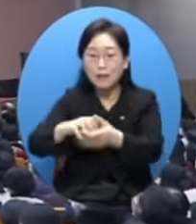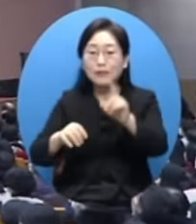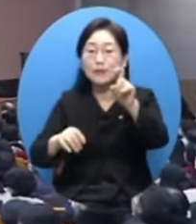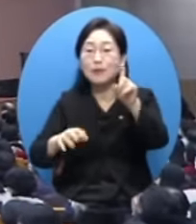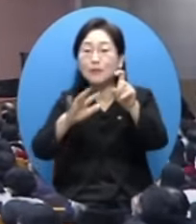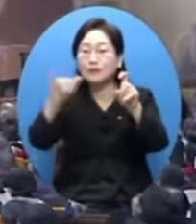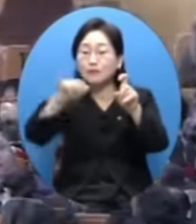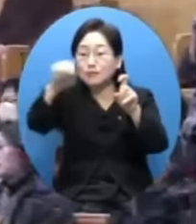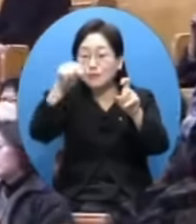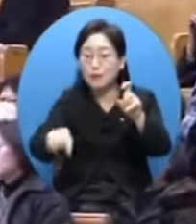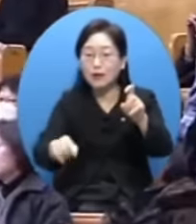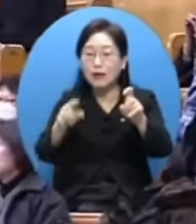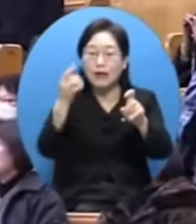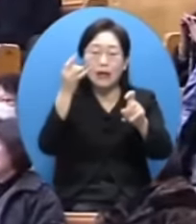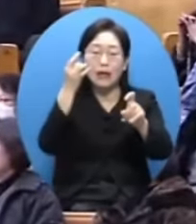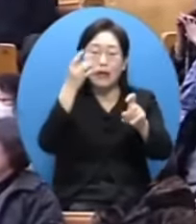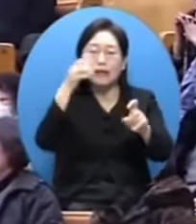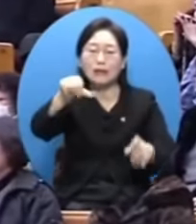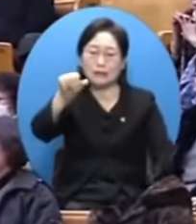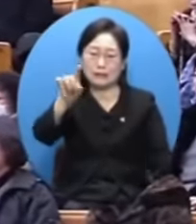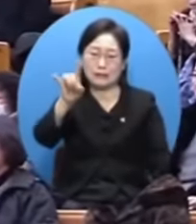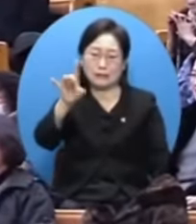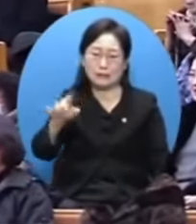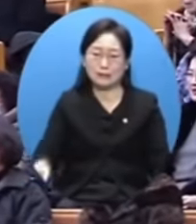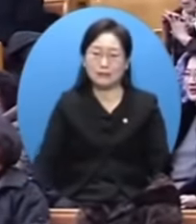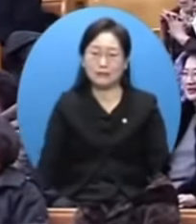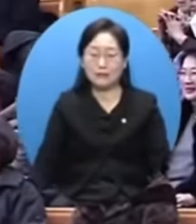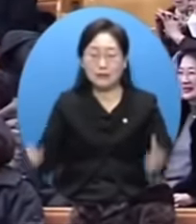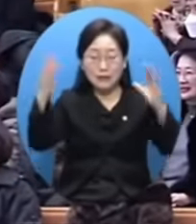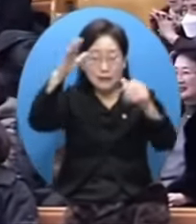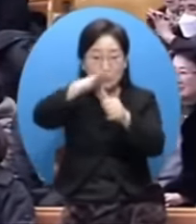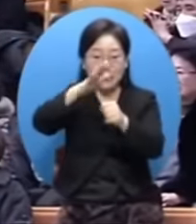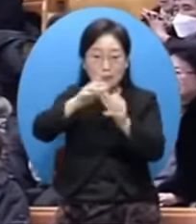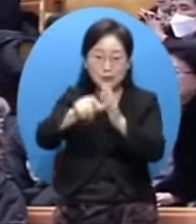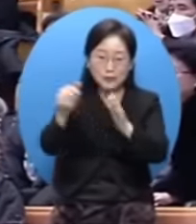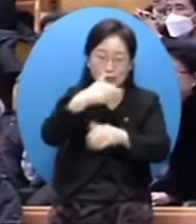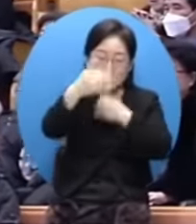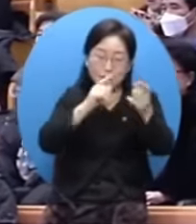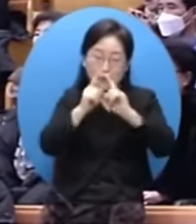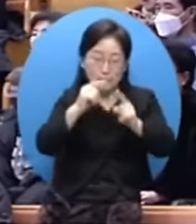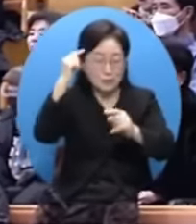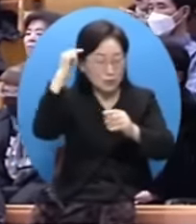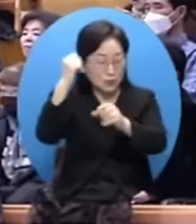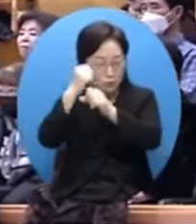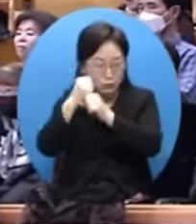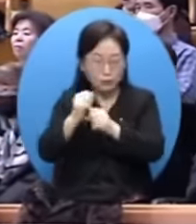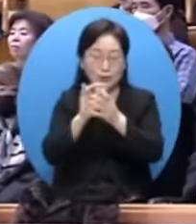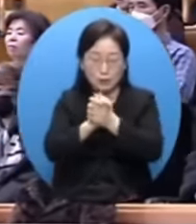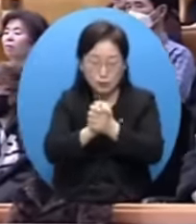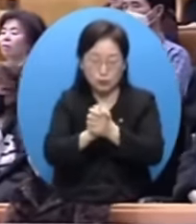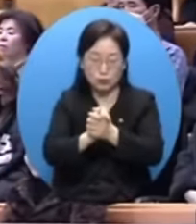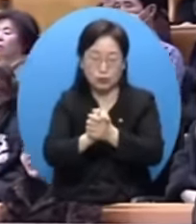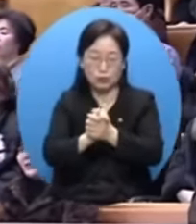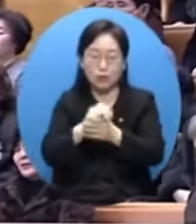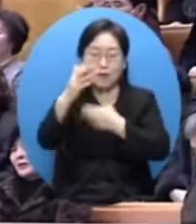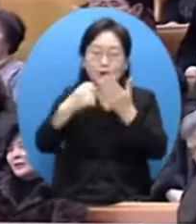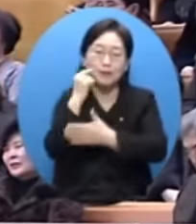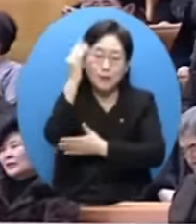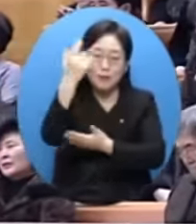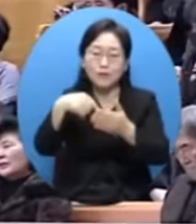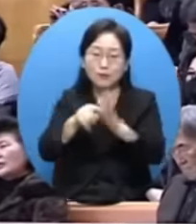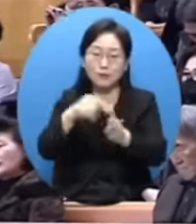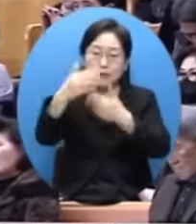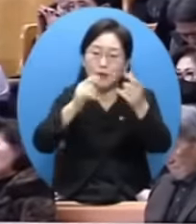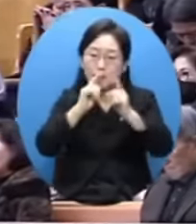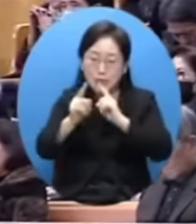유일한 남자입니다 어려서부터 성경 묵상과 연구 기도 시간 관리를 통해서 하나님 영광을 위해서 말씀